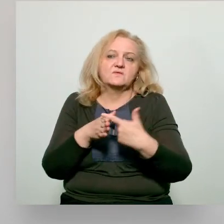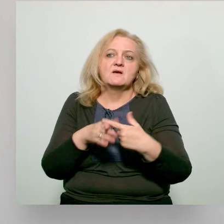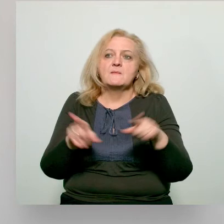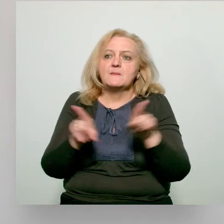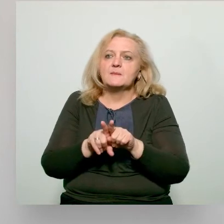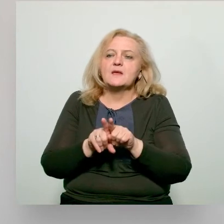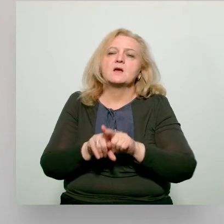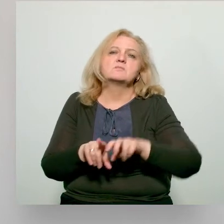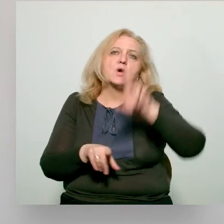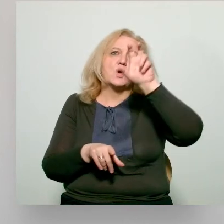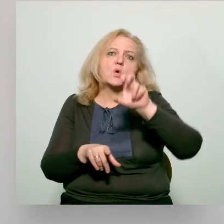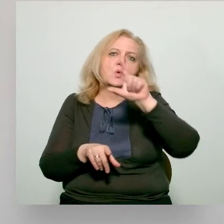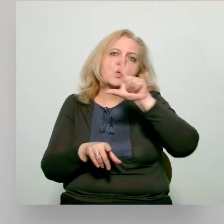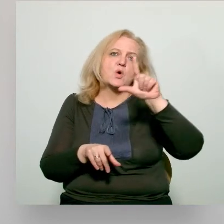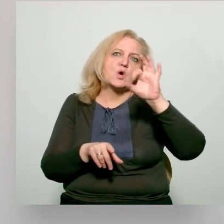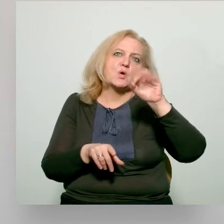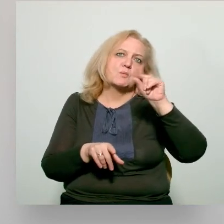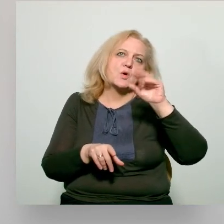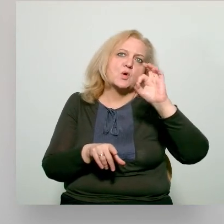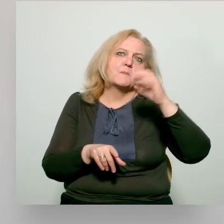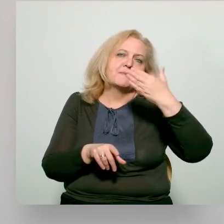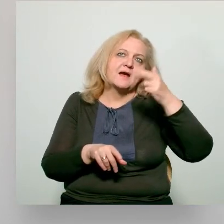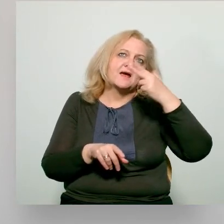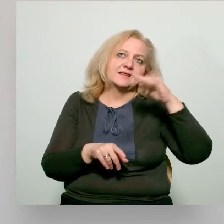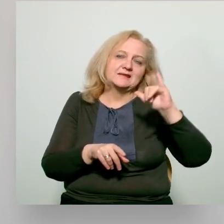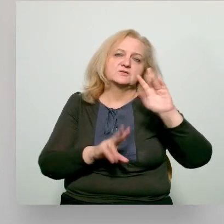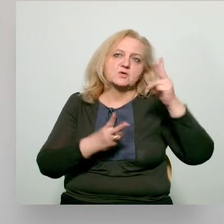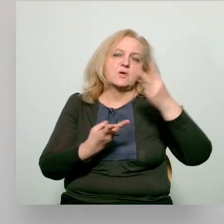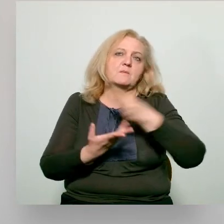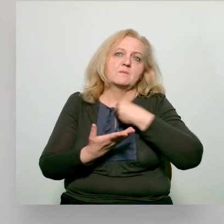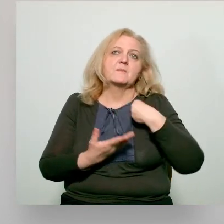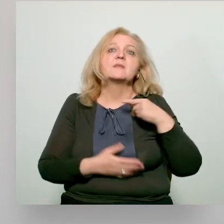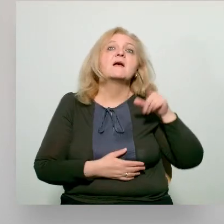również chłopomani polscy. Warszawa w